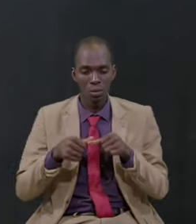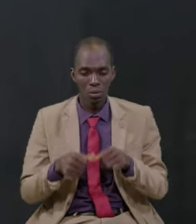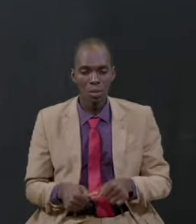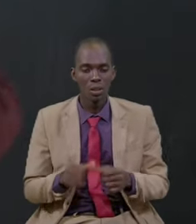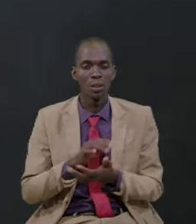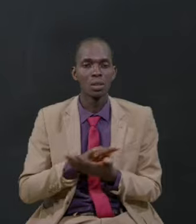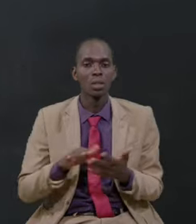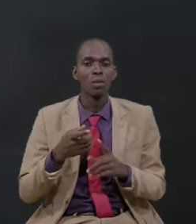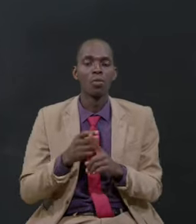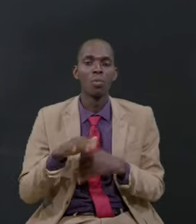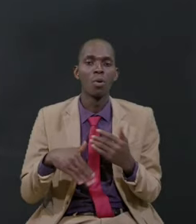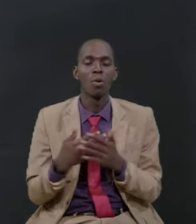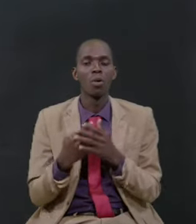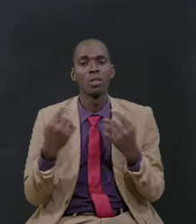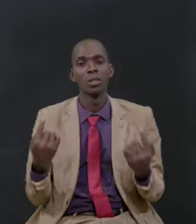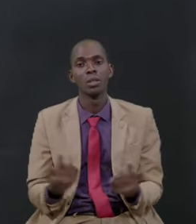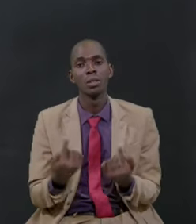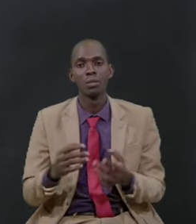de tout péché.